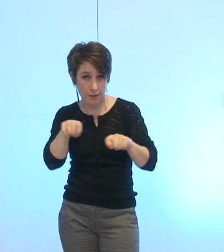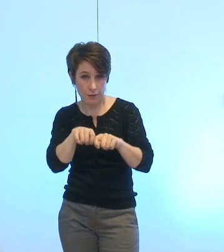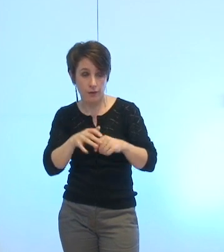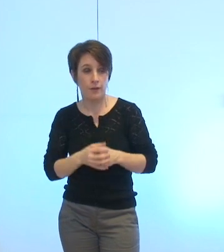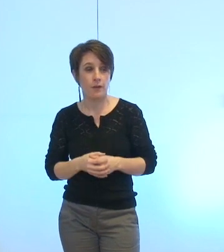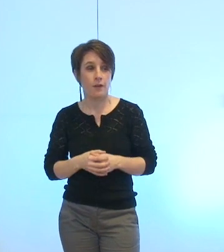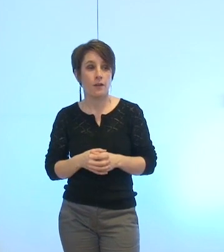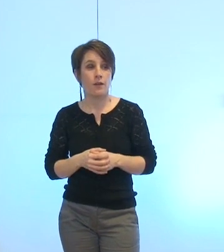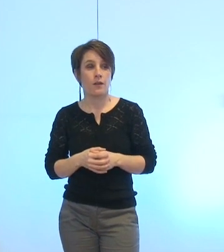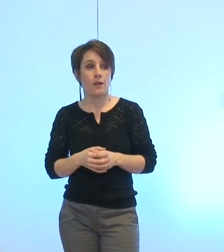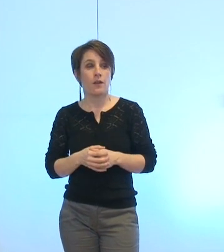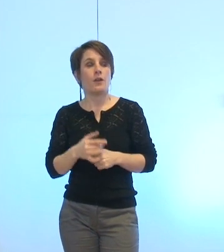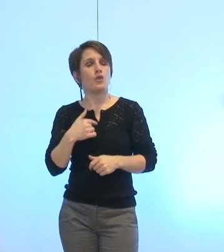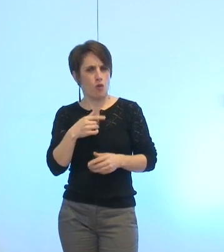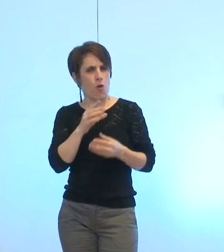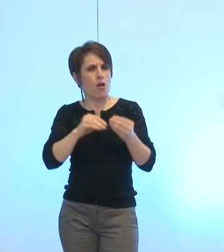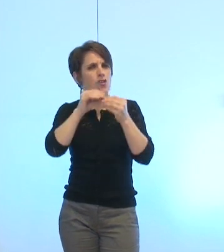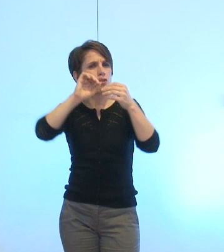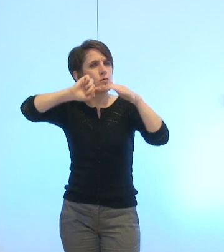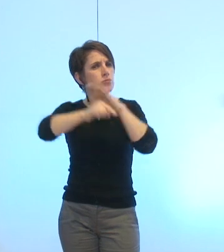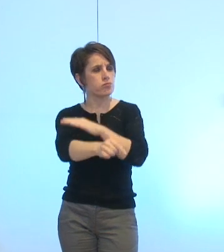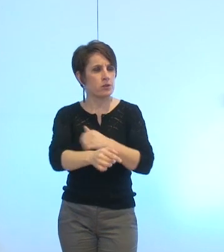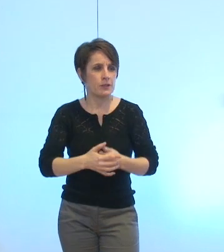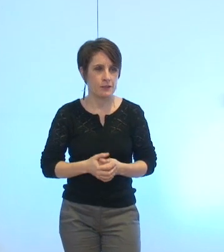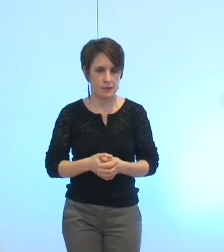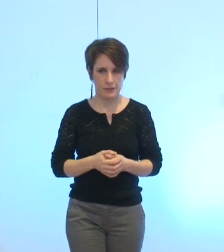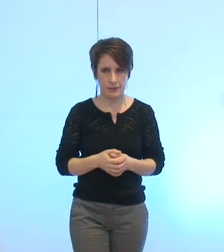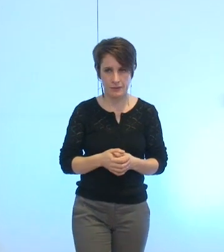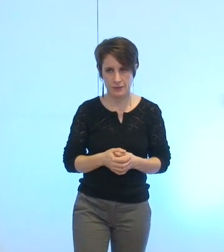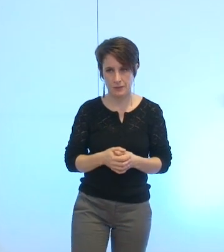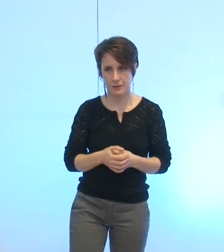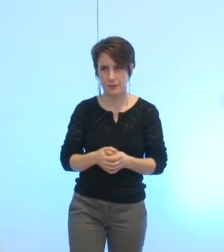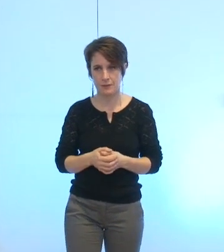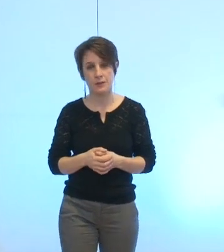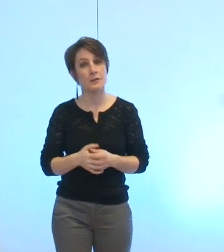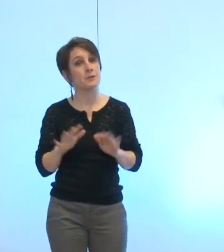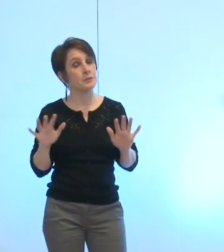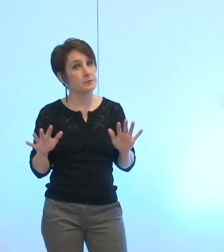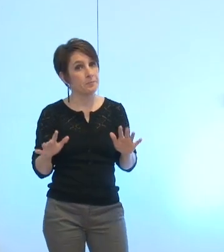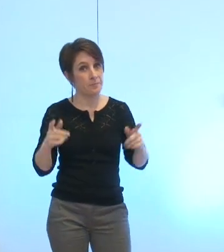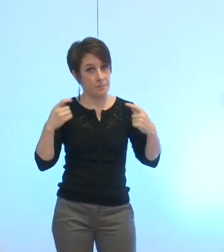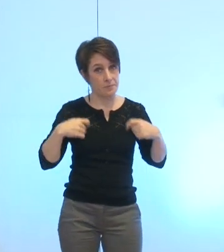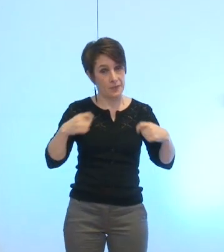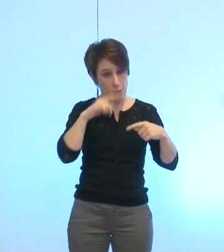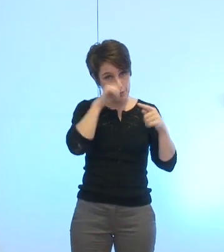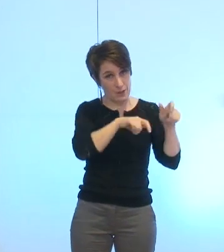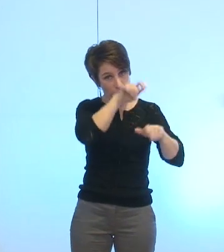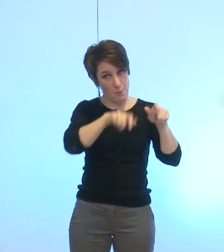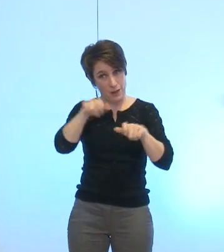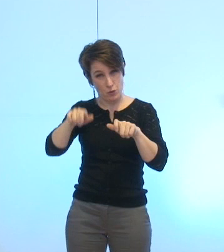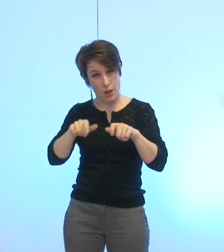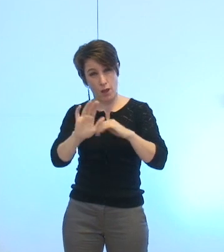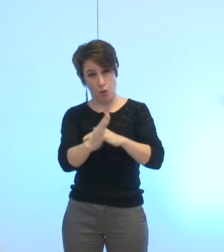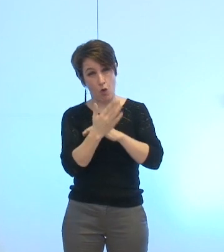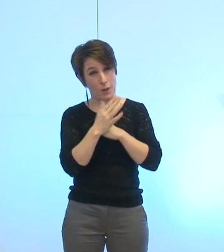voulais compléter son propos si vous le permettez d'abord pour dire que les charges du personnel représente un peu plus de 50